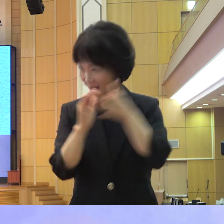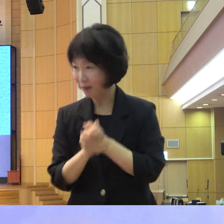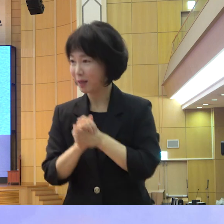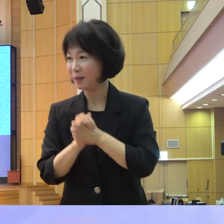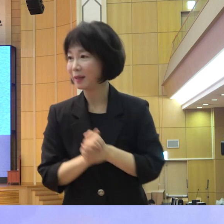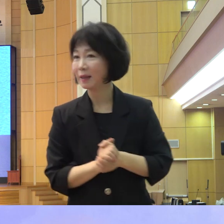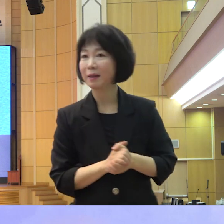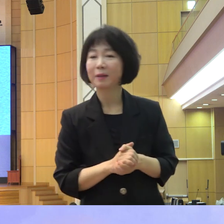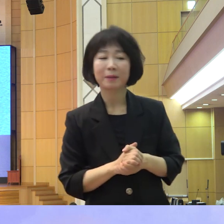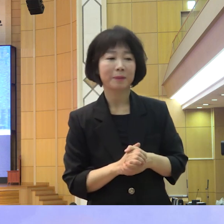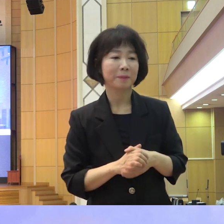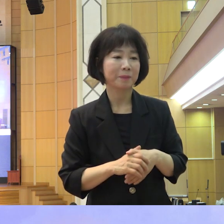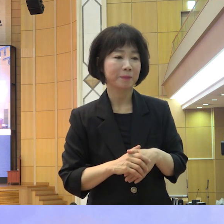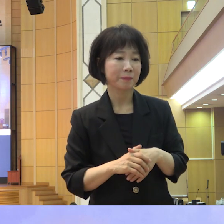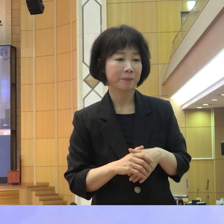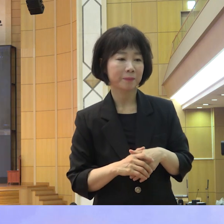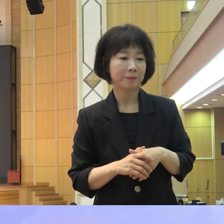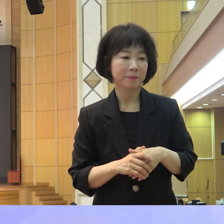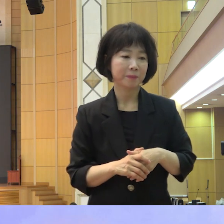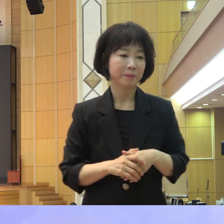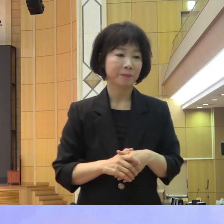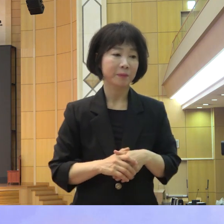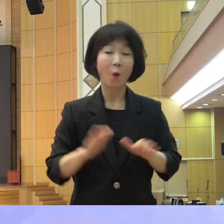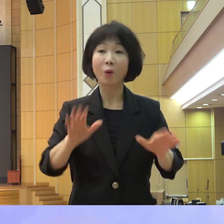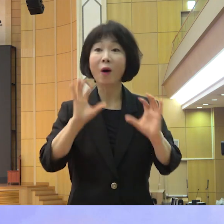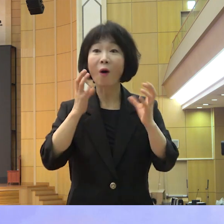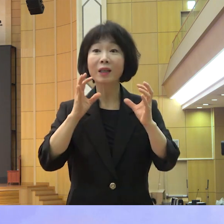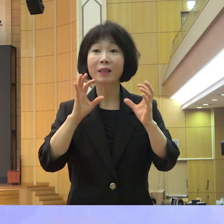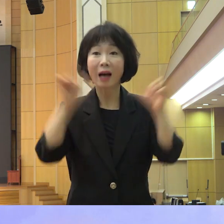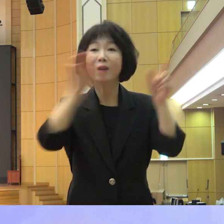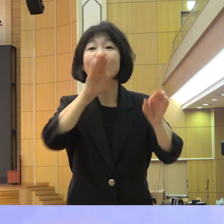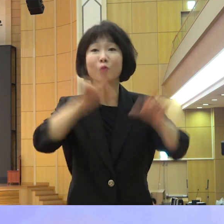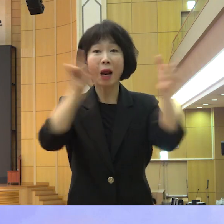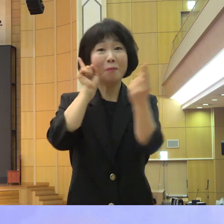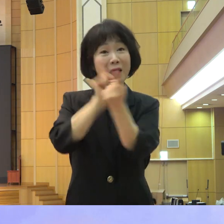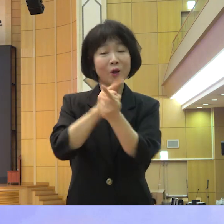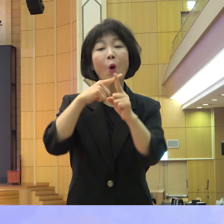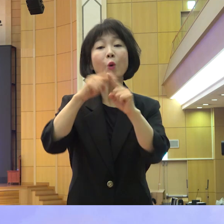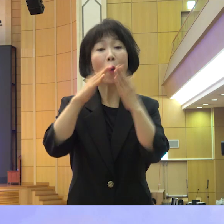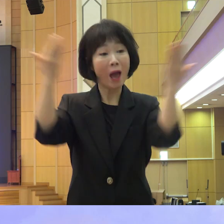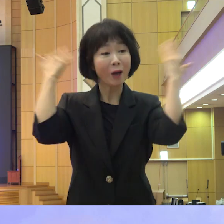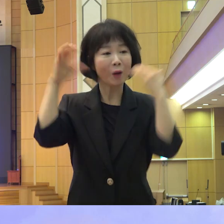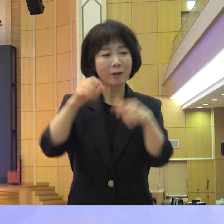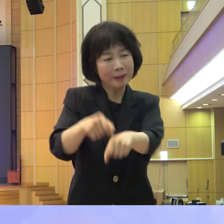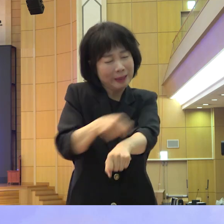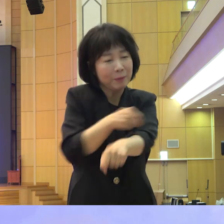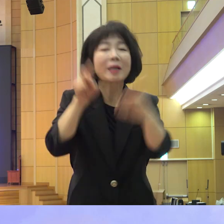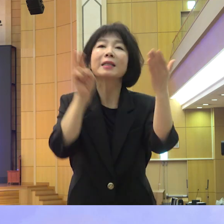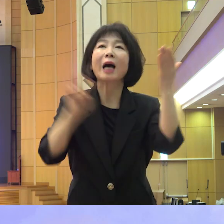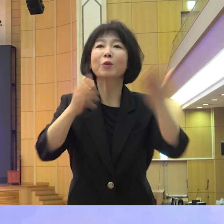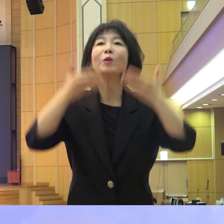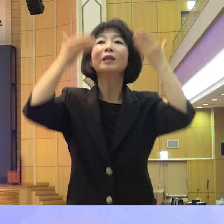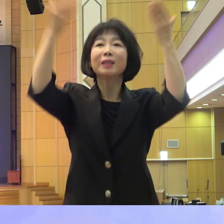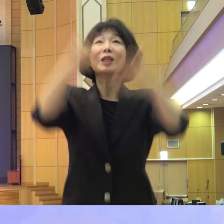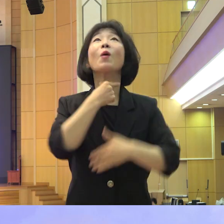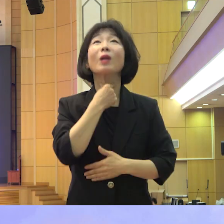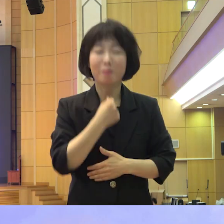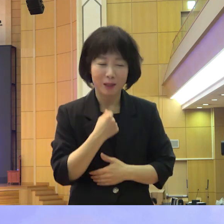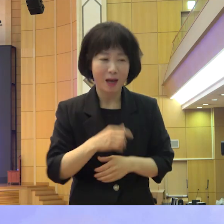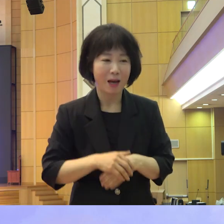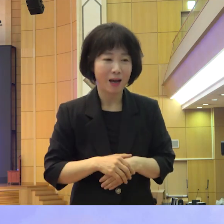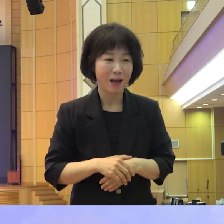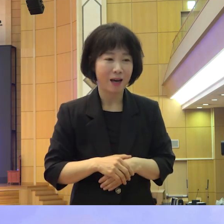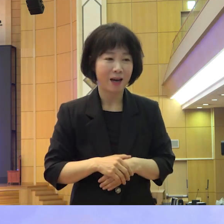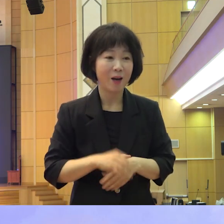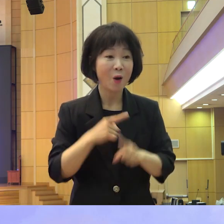축복하시니라. 아멘. 네, 어린이 주일을 맞이해서 우리 교회학교에서 특별한 찬송을 준비했습니다. 교회학교